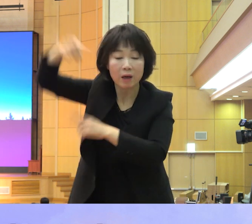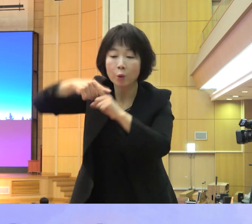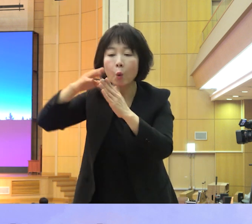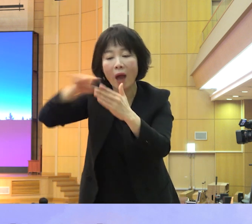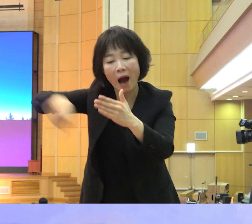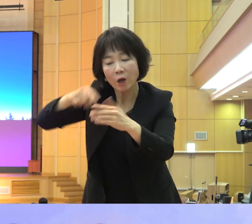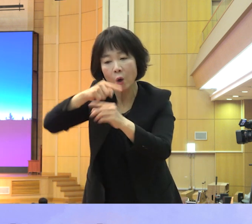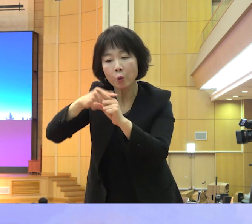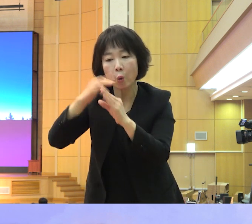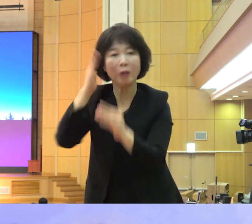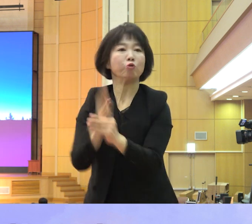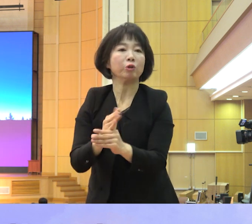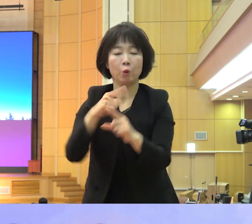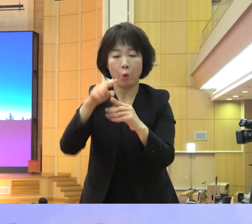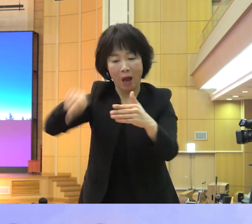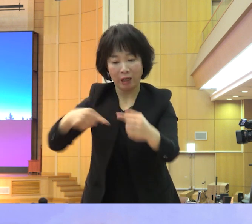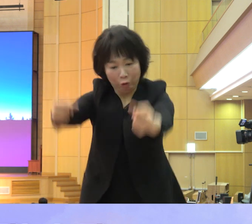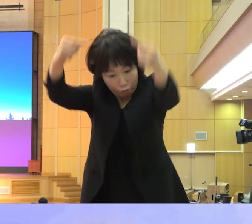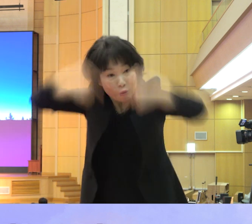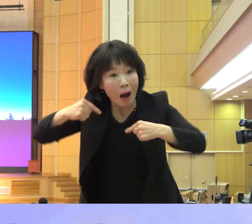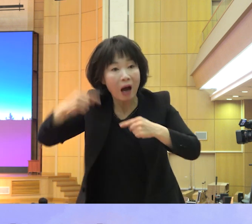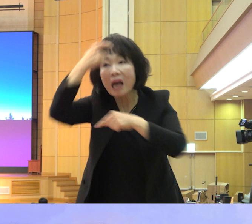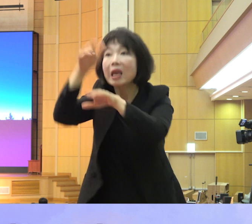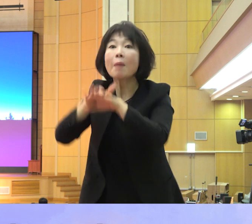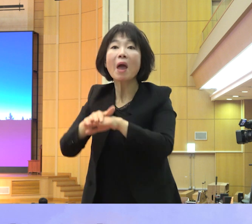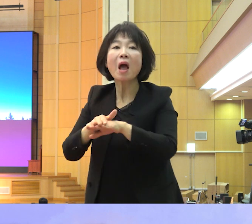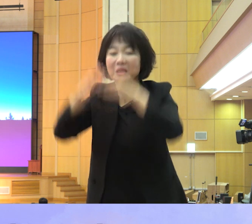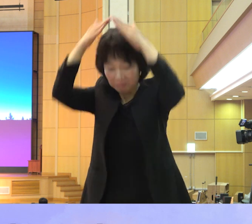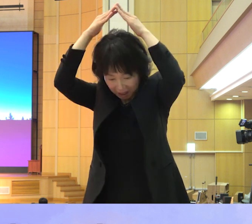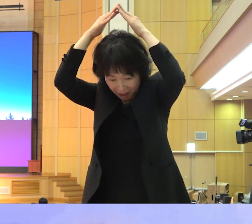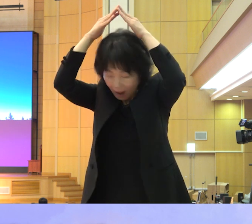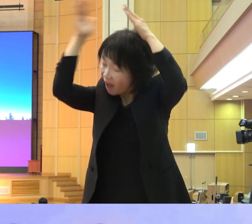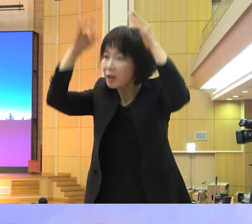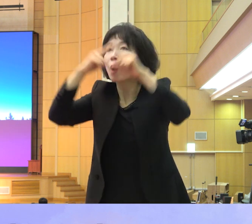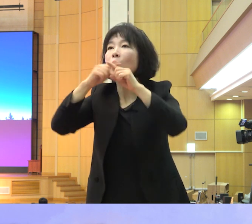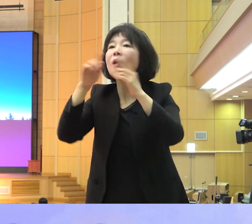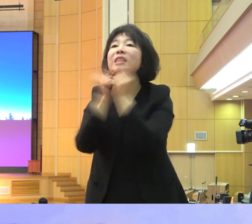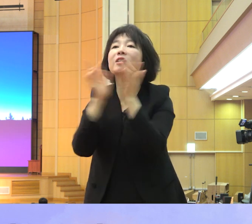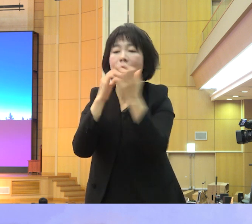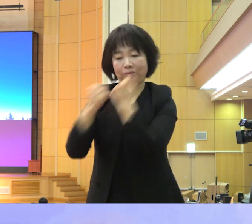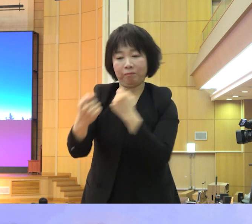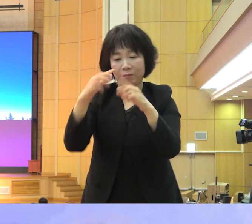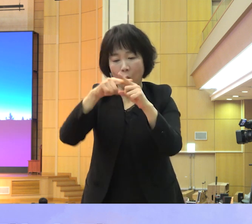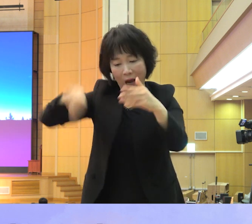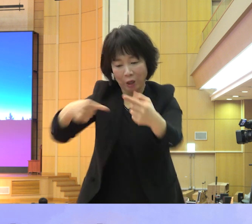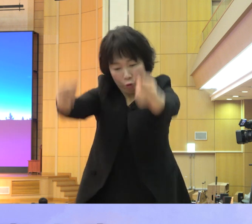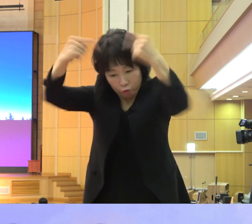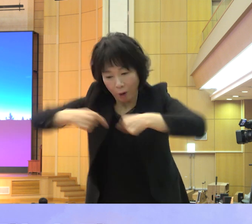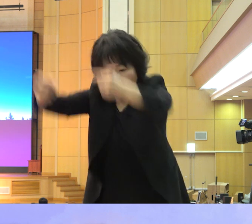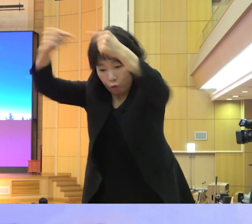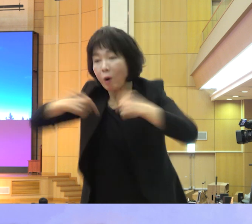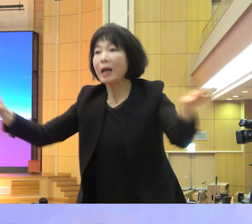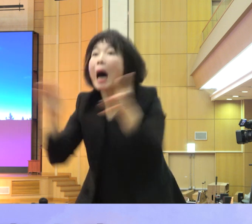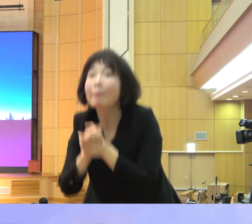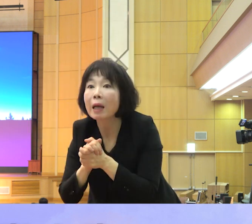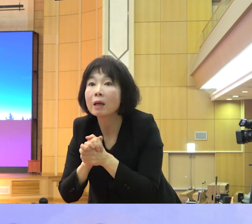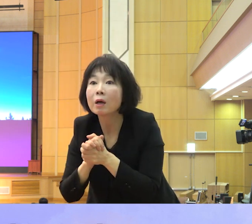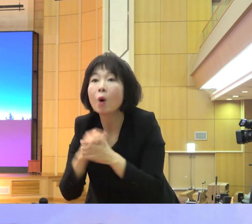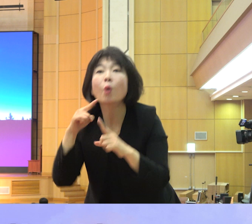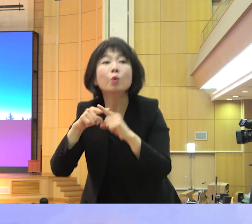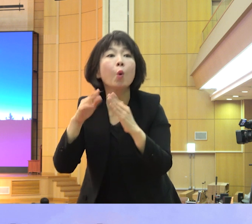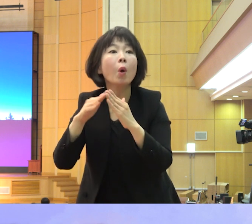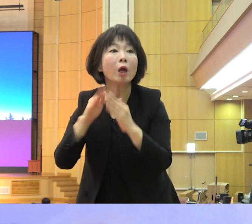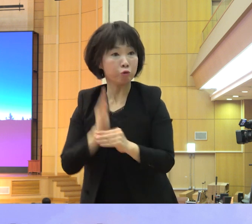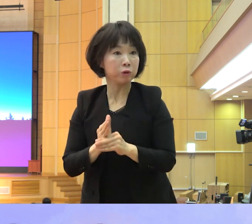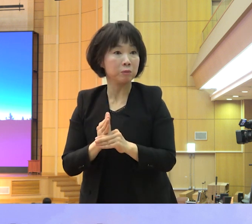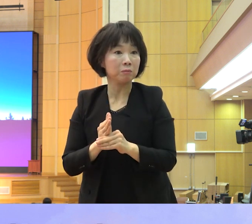해야 돼요. 예배 드리는 것도 교회에서, 기도하는 것도 만민이 기도하는 집 교회에서,